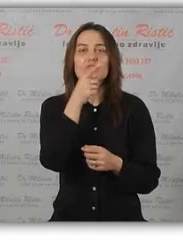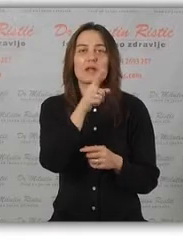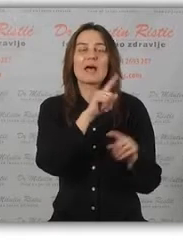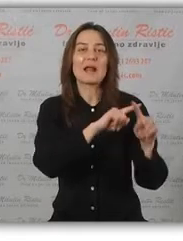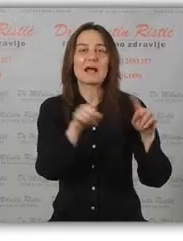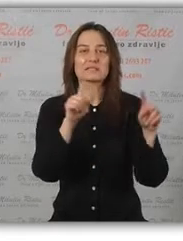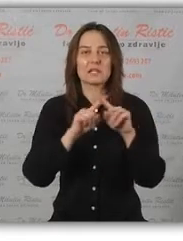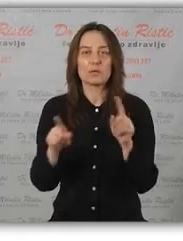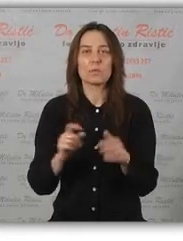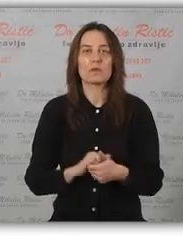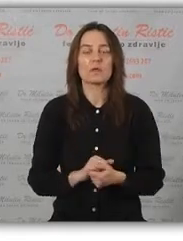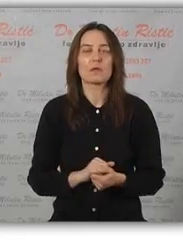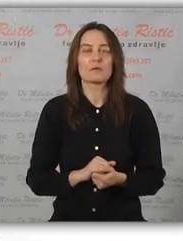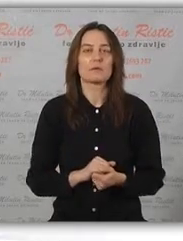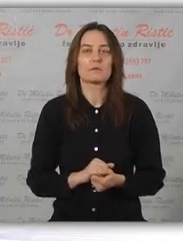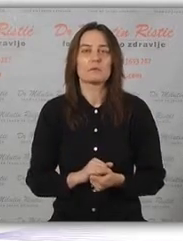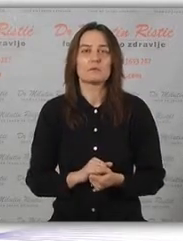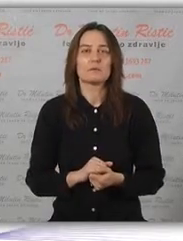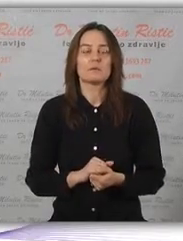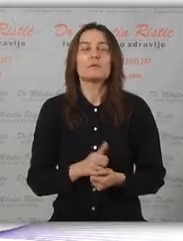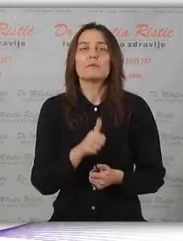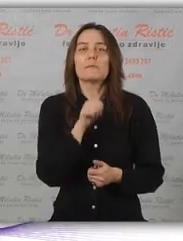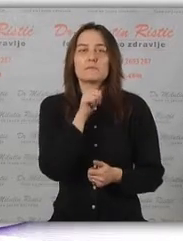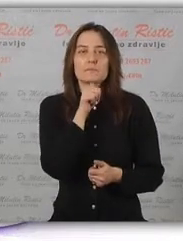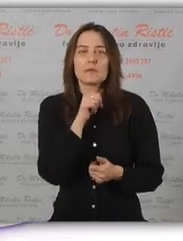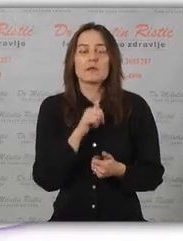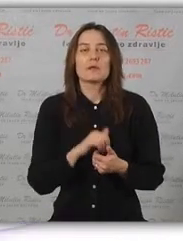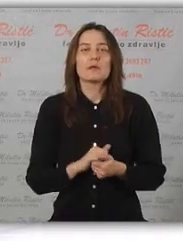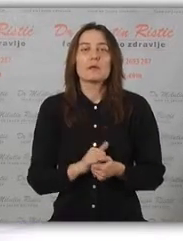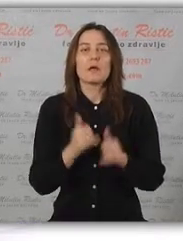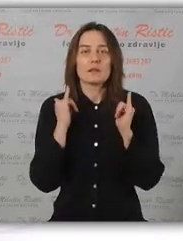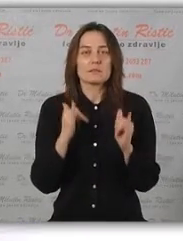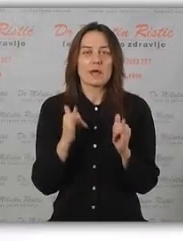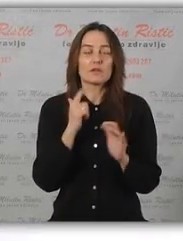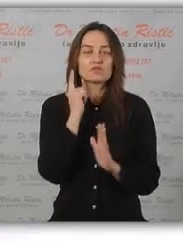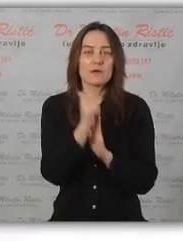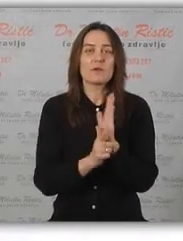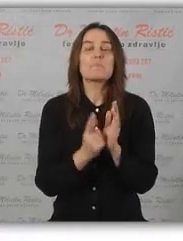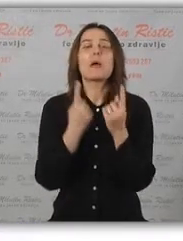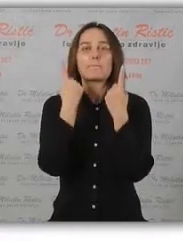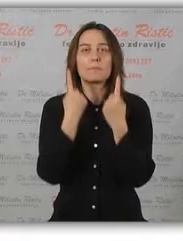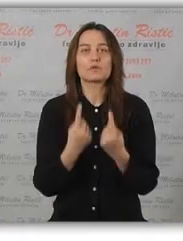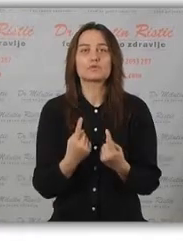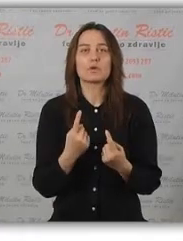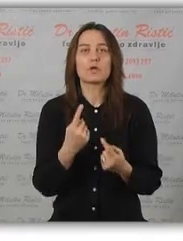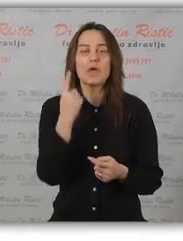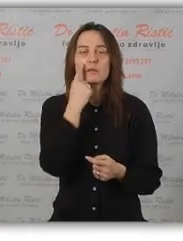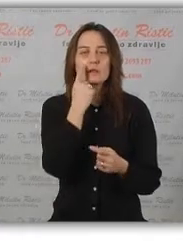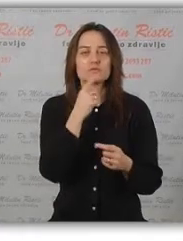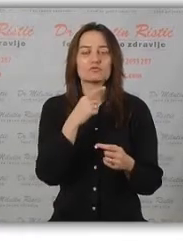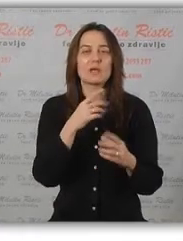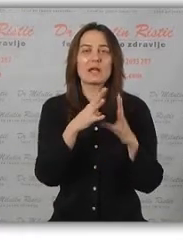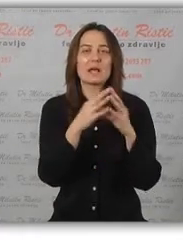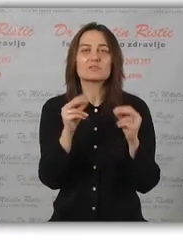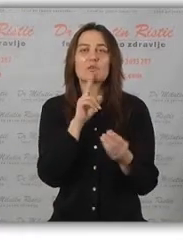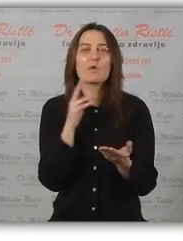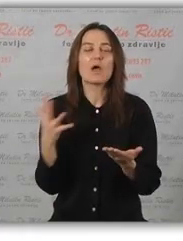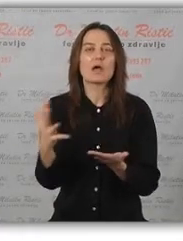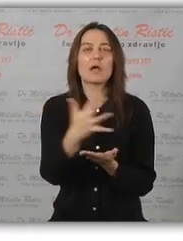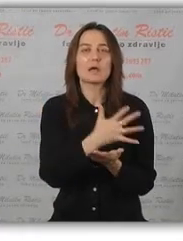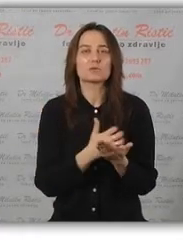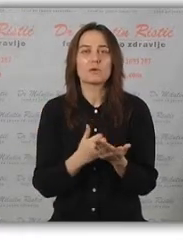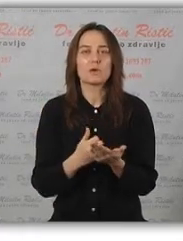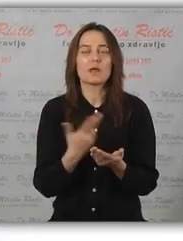anestetičkih rastvara se razlikuje i u današnje vreme postoje anestetički rastvori koji